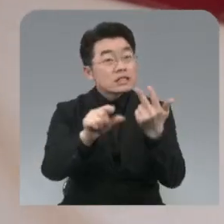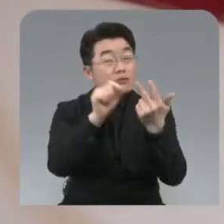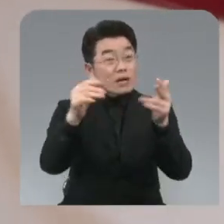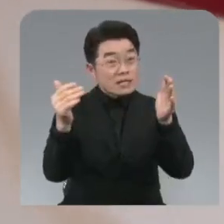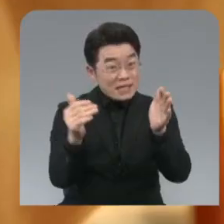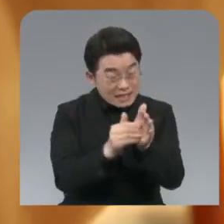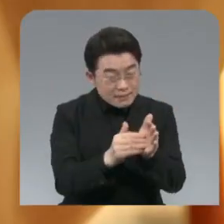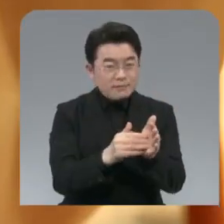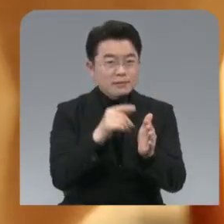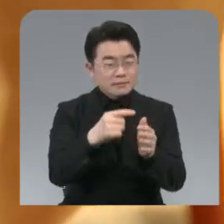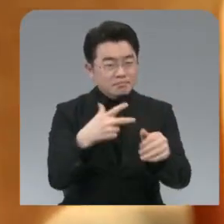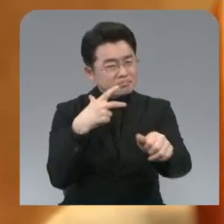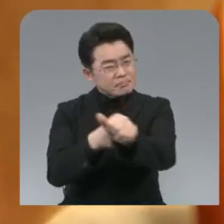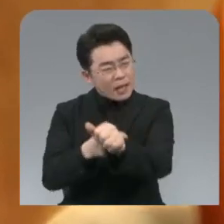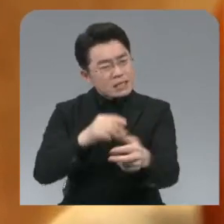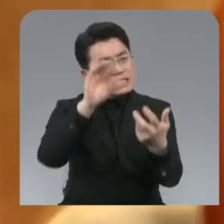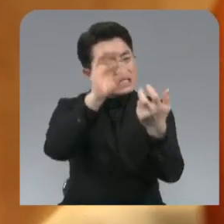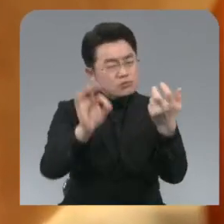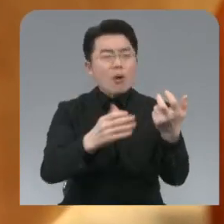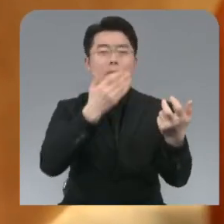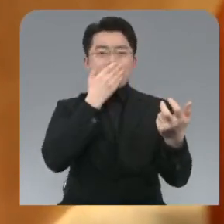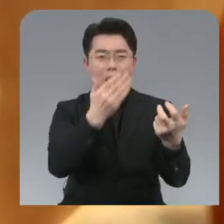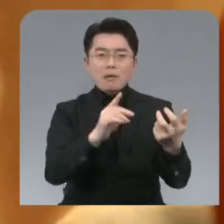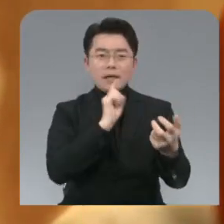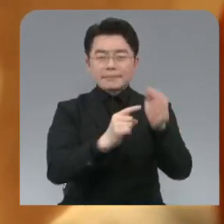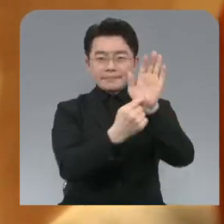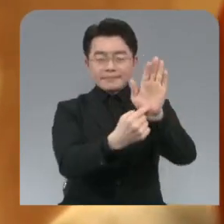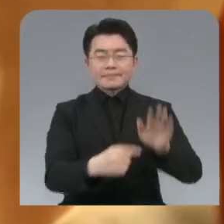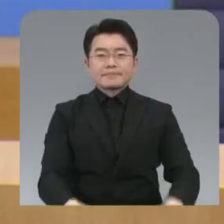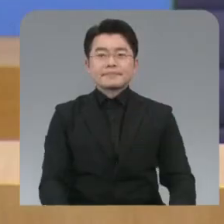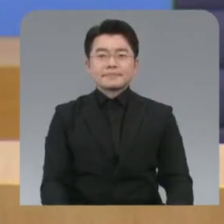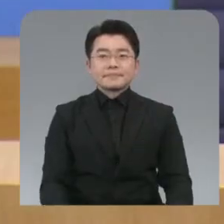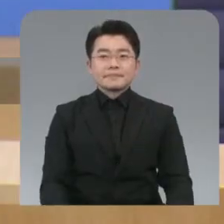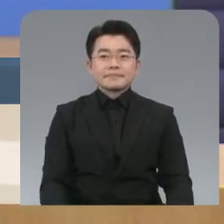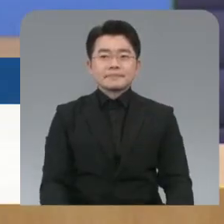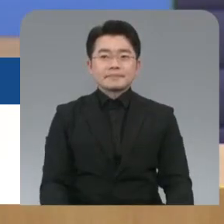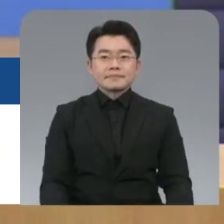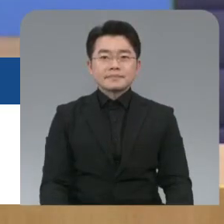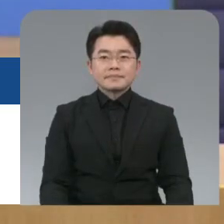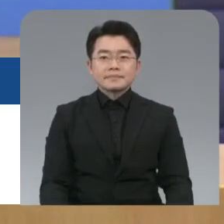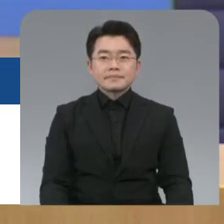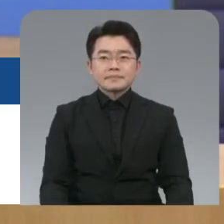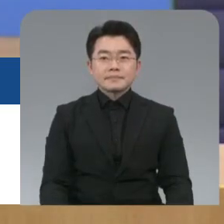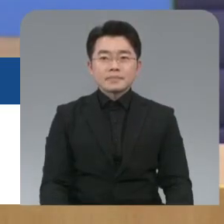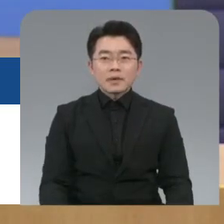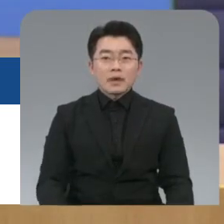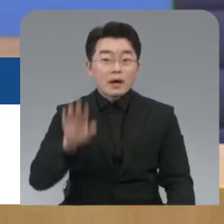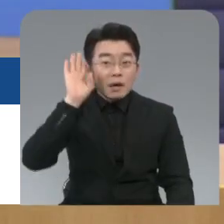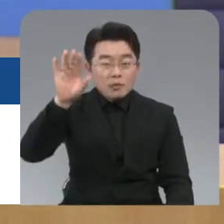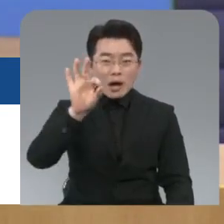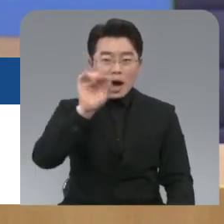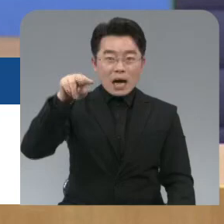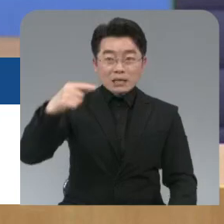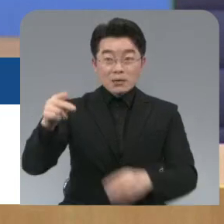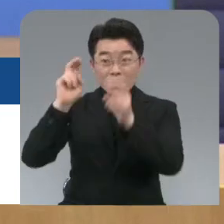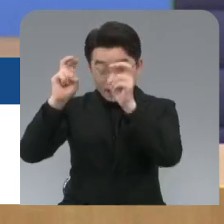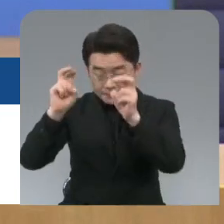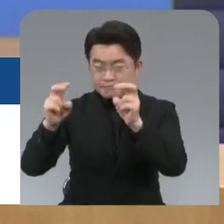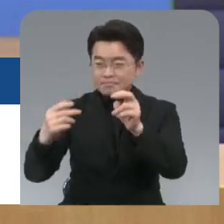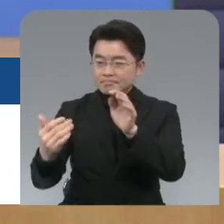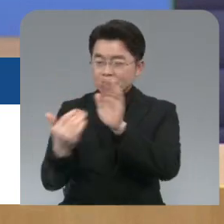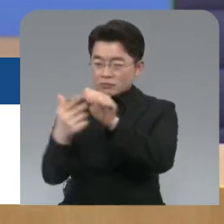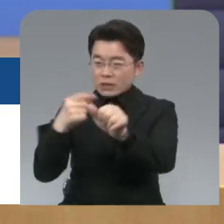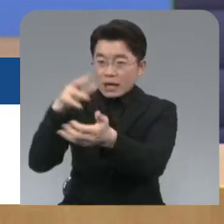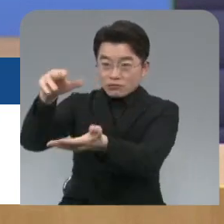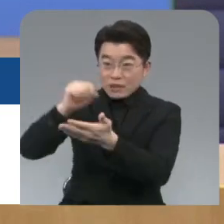집단 면역을 위한 백신 접종 완료가 가능할 것으로 내다봤습니다. Werden wir auch bis Ende des Sommers, habe ich gesagt, und das wiederhole ich hier gerne,